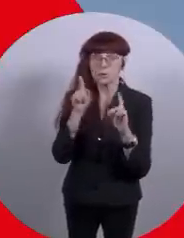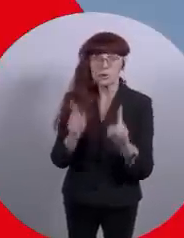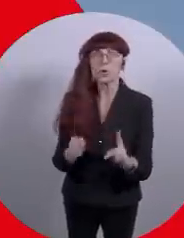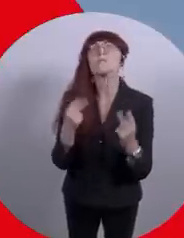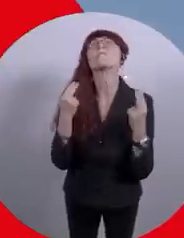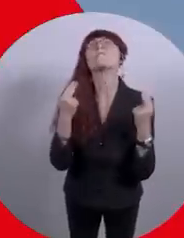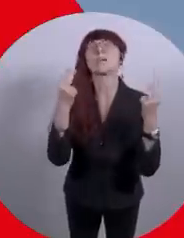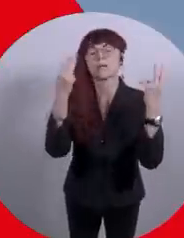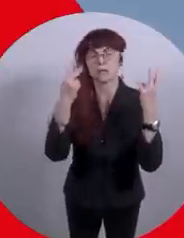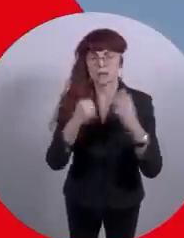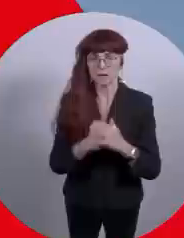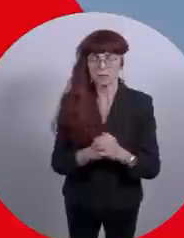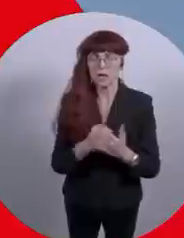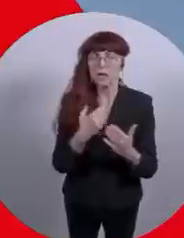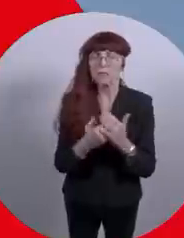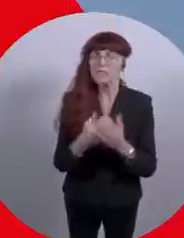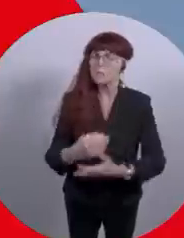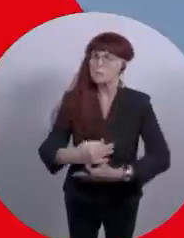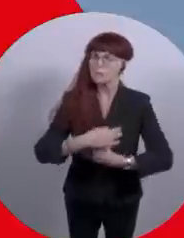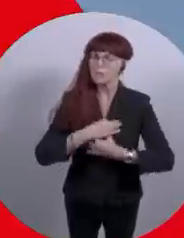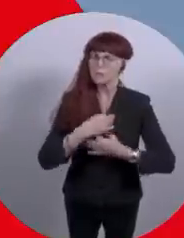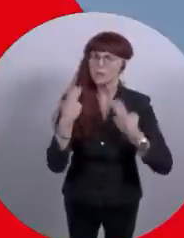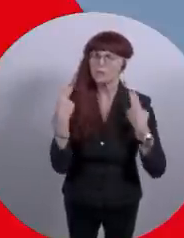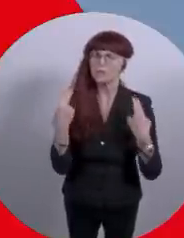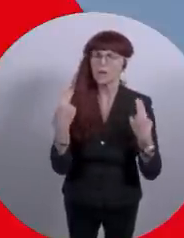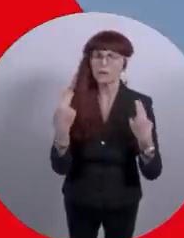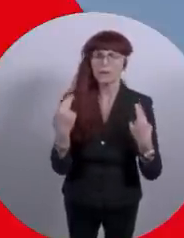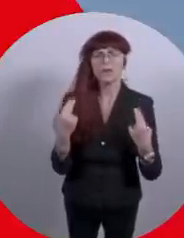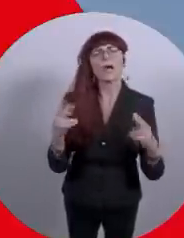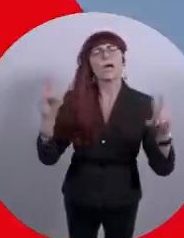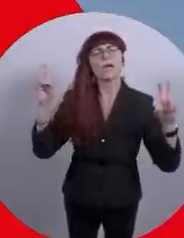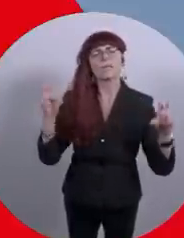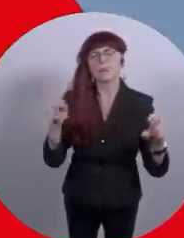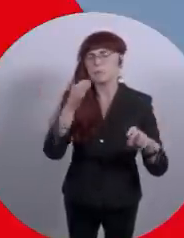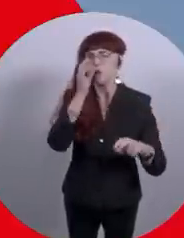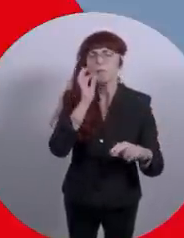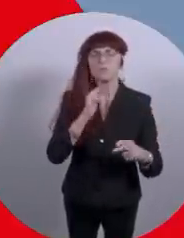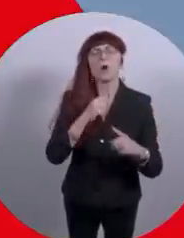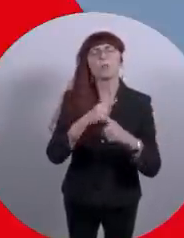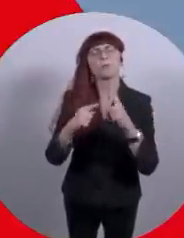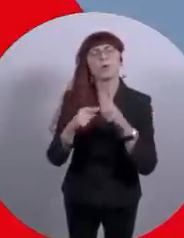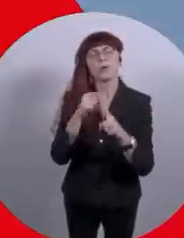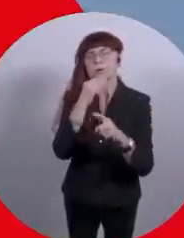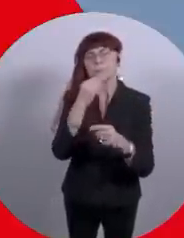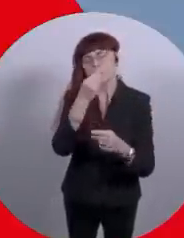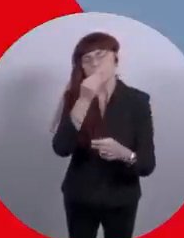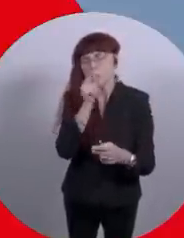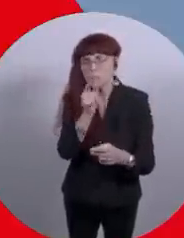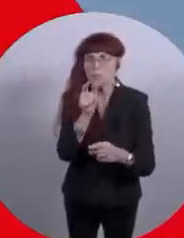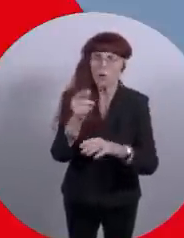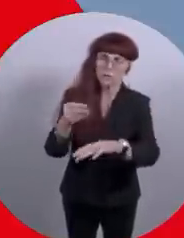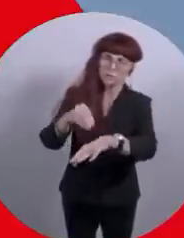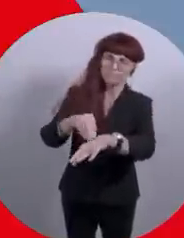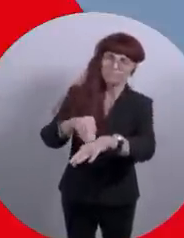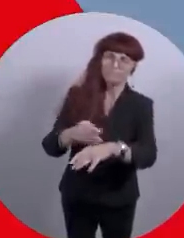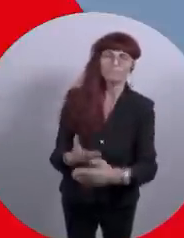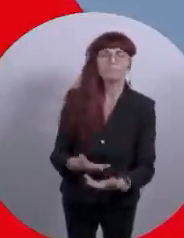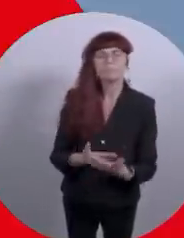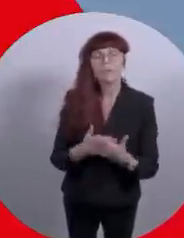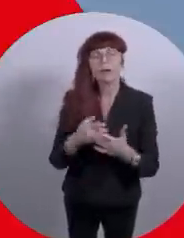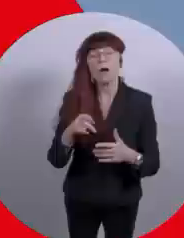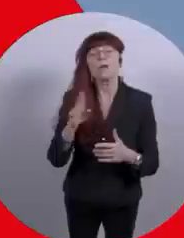und deswegen wollen wir auch ein Anliegen dass ich zum Thema Frauenpolitik heute eine Wortmeldung abgebe vor allem auch weil wir in den letzten Wochen